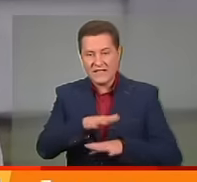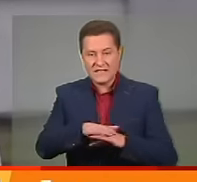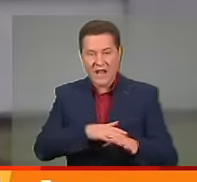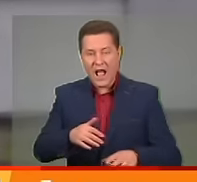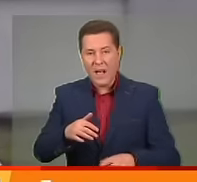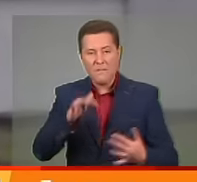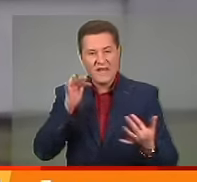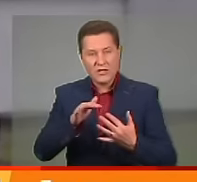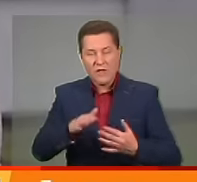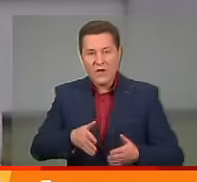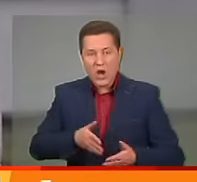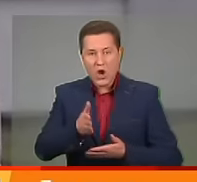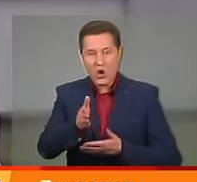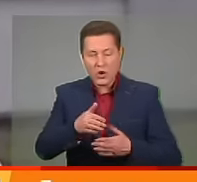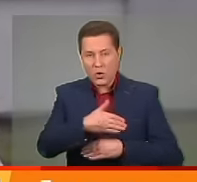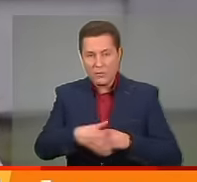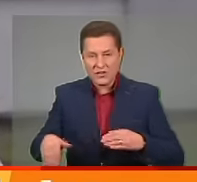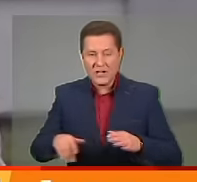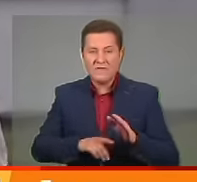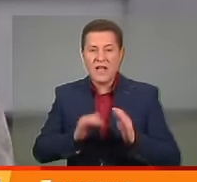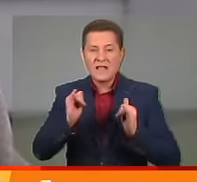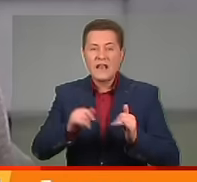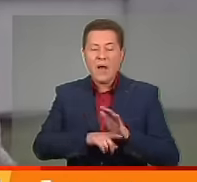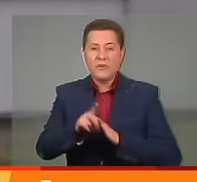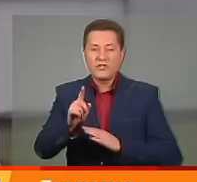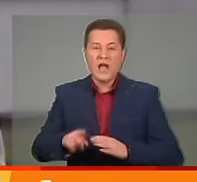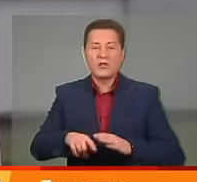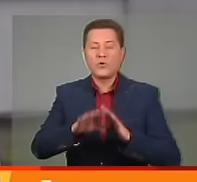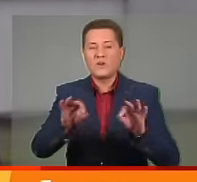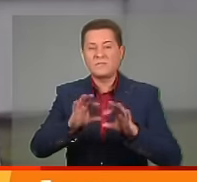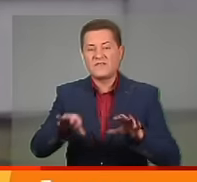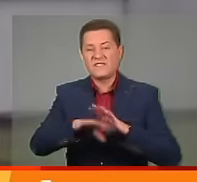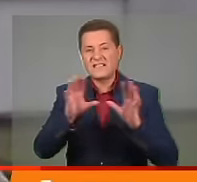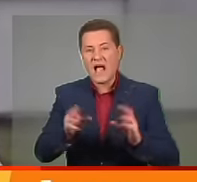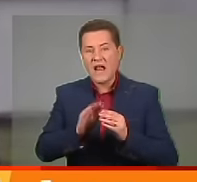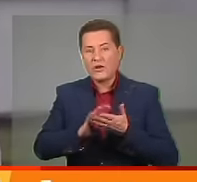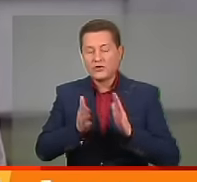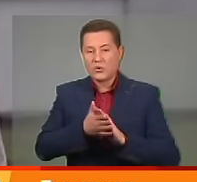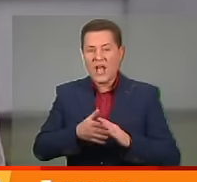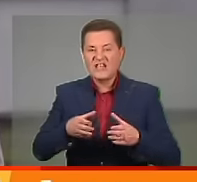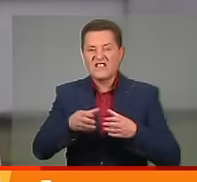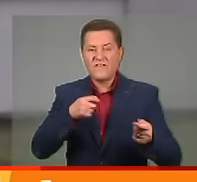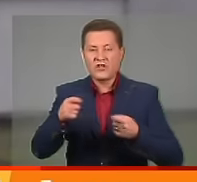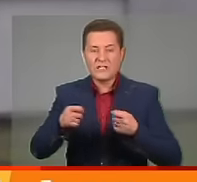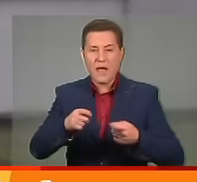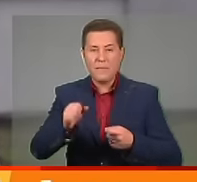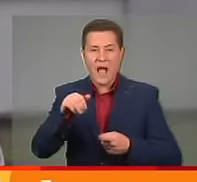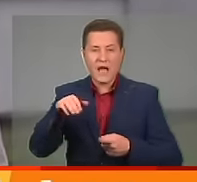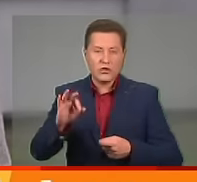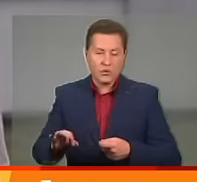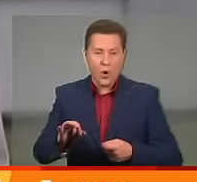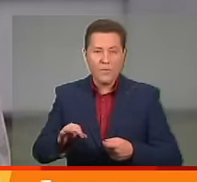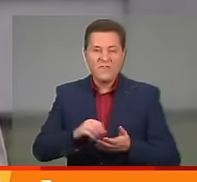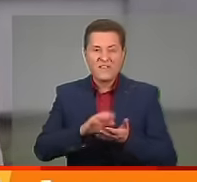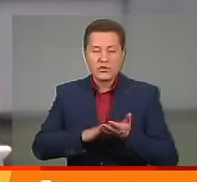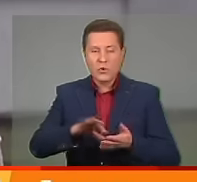Тім, про це все я розповім трошки згодом. Для початку я хотів би описати загальну ситуацію на лінії фронту. У штабі антитерористичної операції фіксують провокації